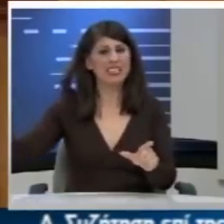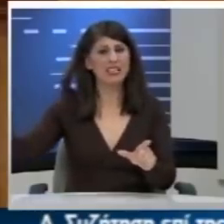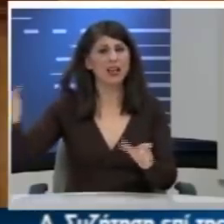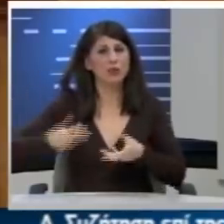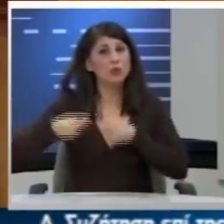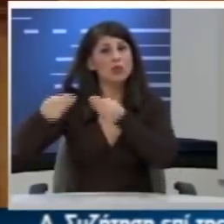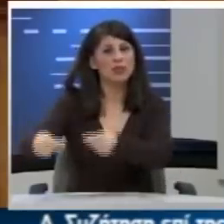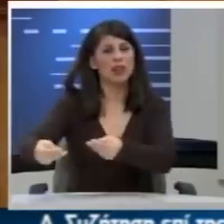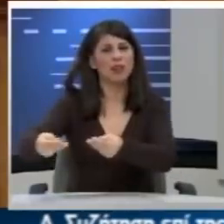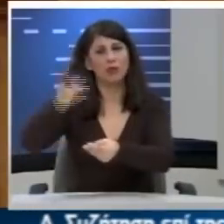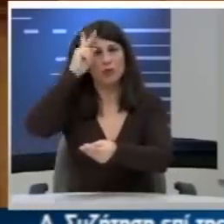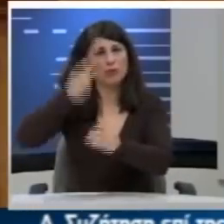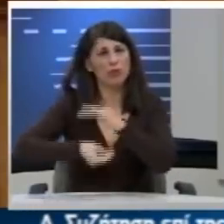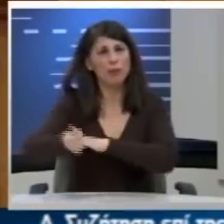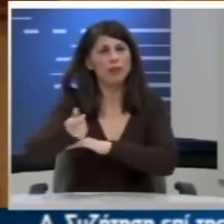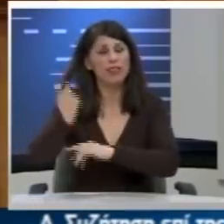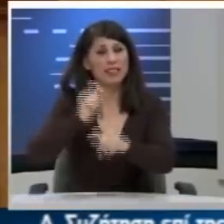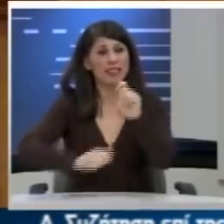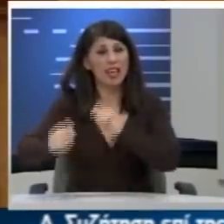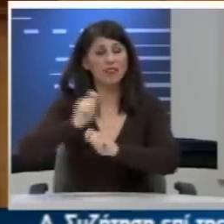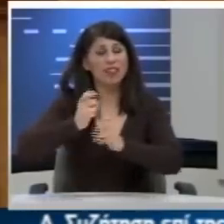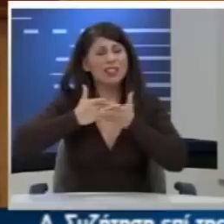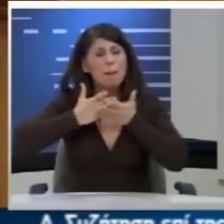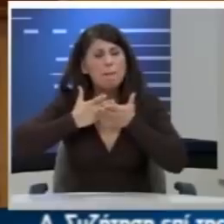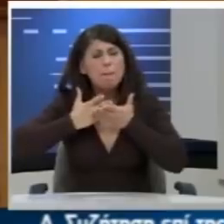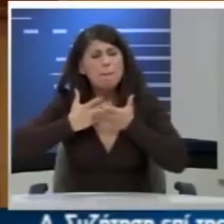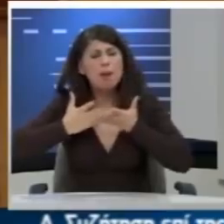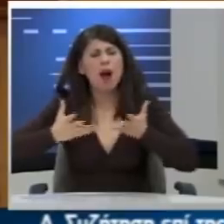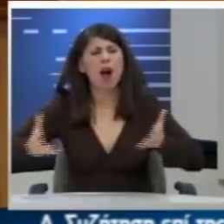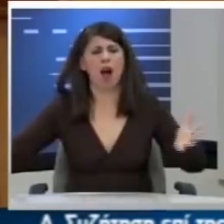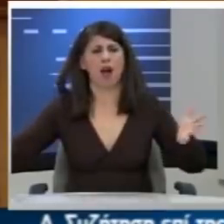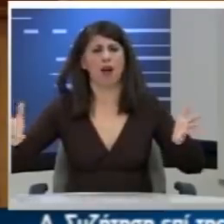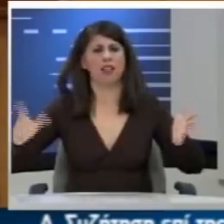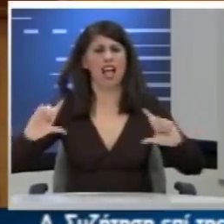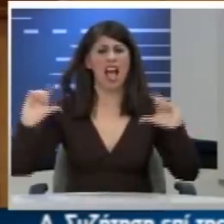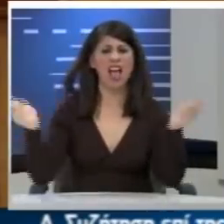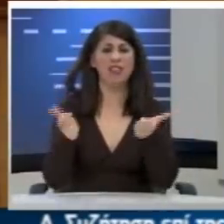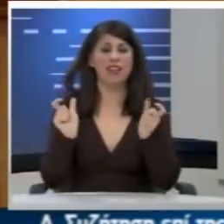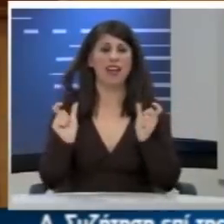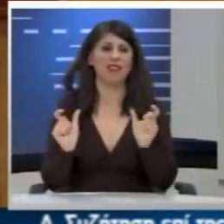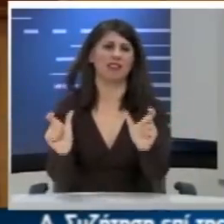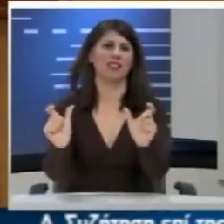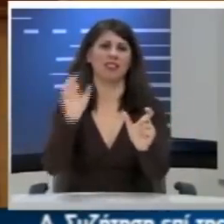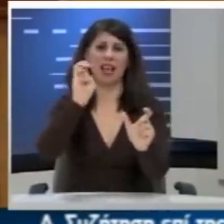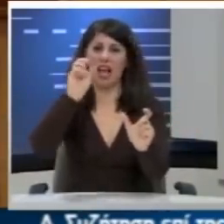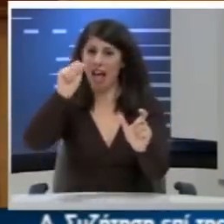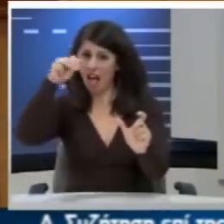δραπέτευσαν και δημιούργησαν τη μεγάλη εποπία της Εθνικής Αντίστασης, του